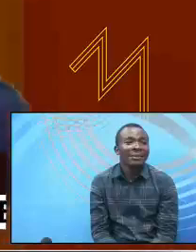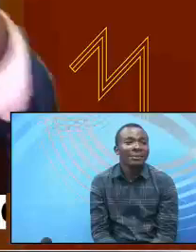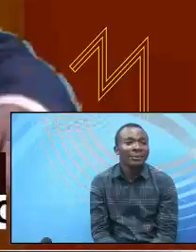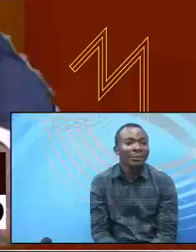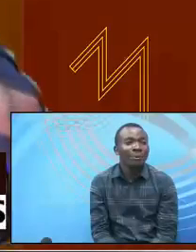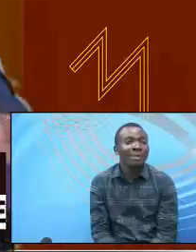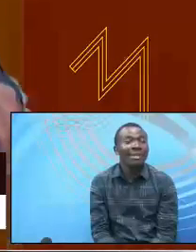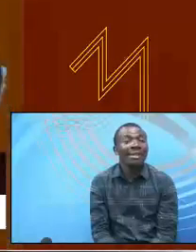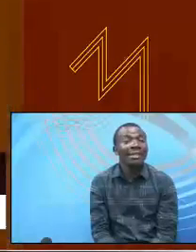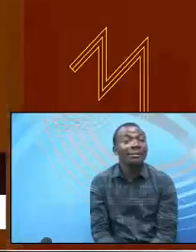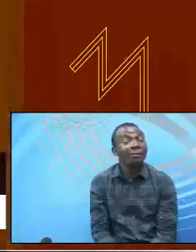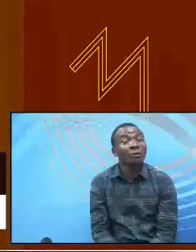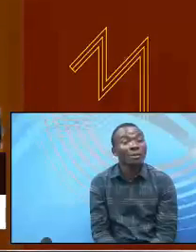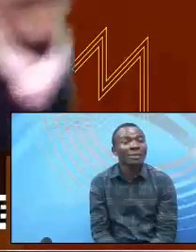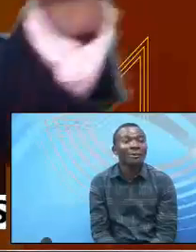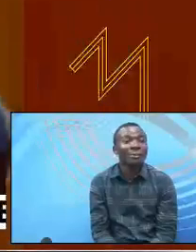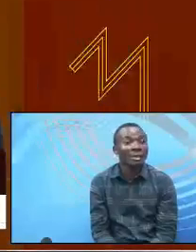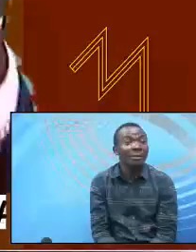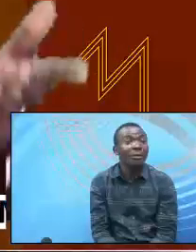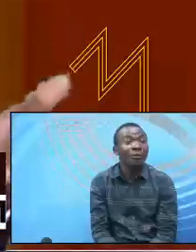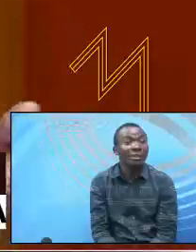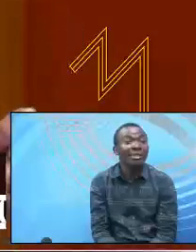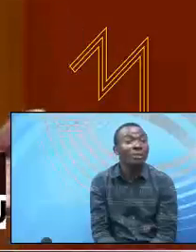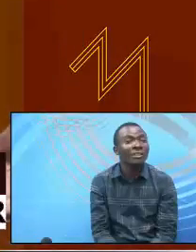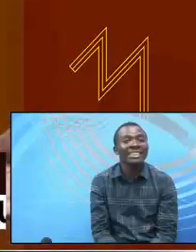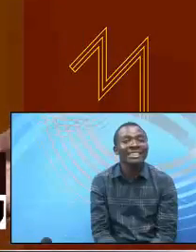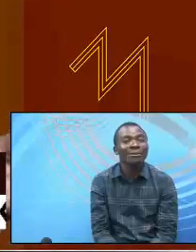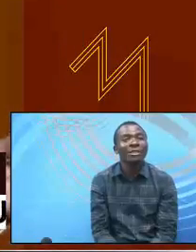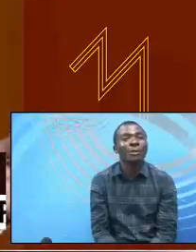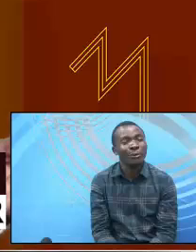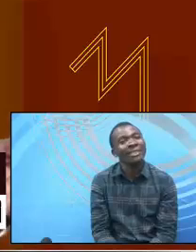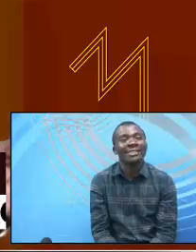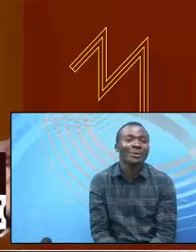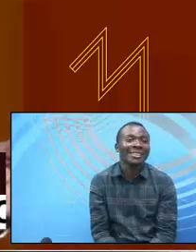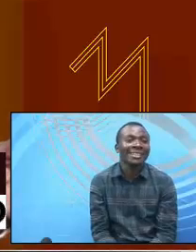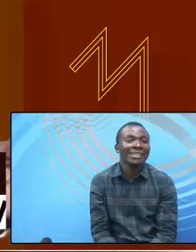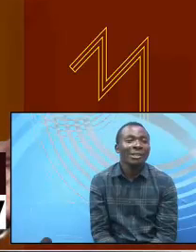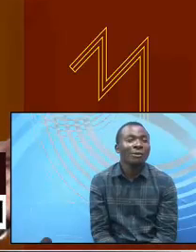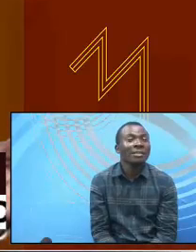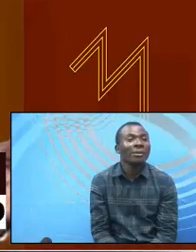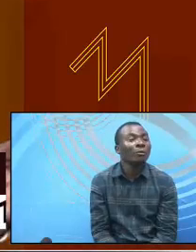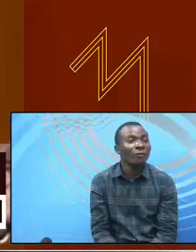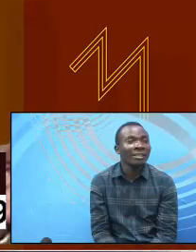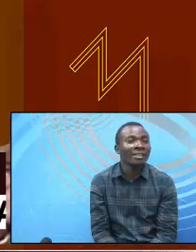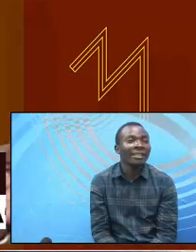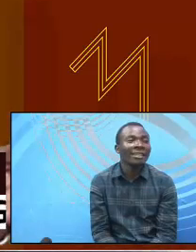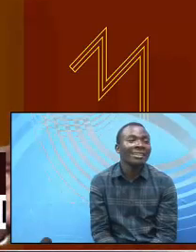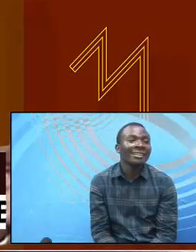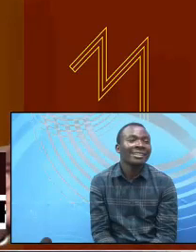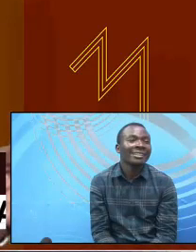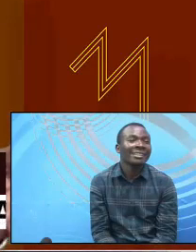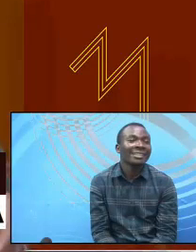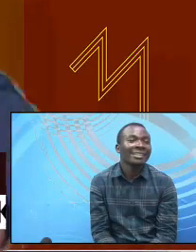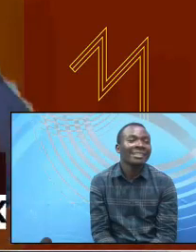Mbese ushobora kubona wamuyobora gute? Ko bisaba ko umufasha social distance washobora kuyubahiriza gute? Ko bisabwa ko umufata?